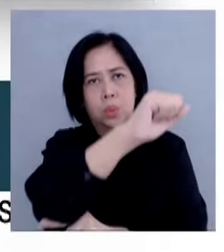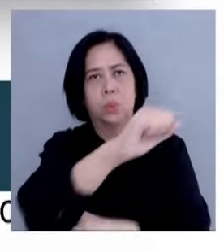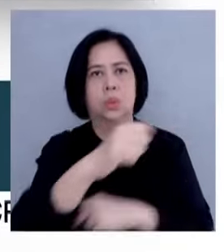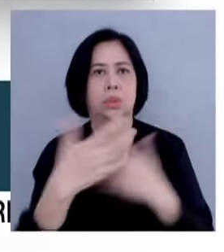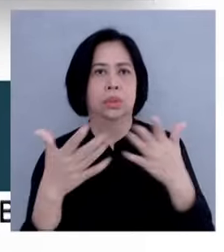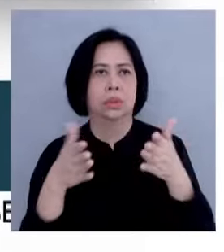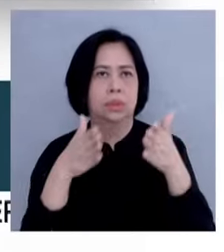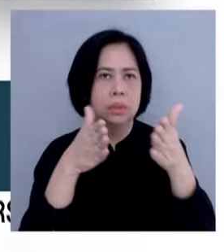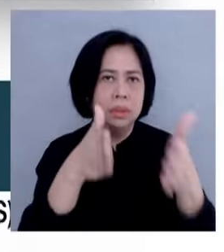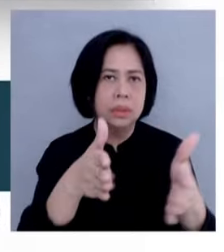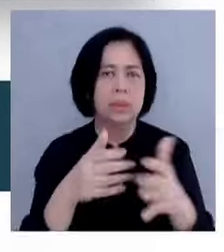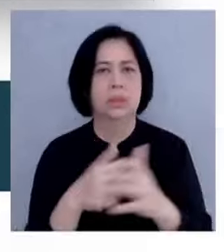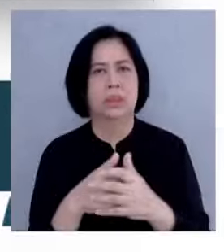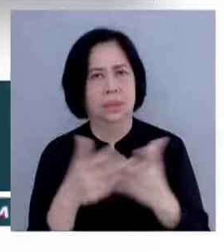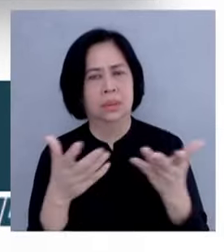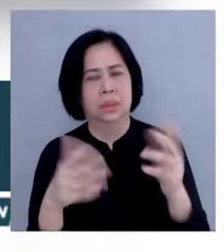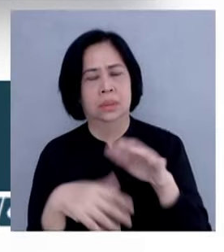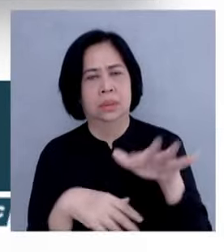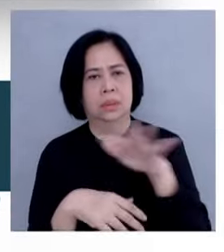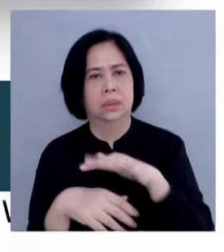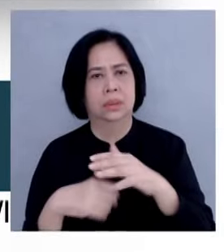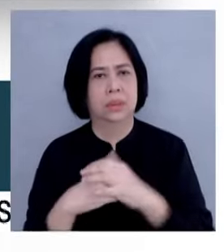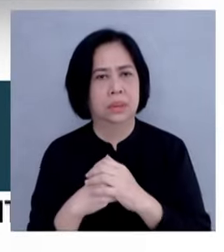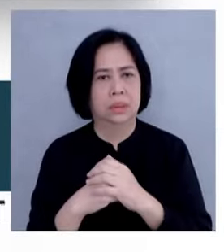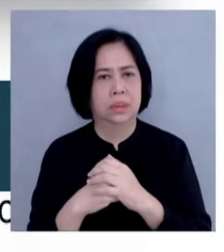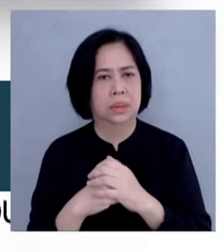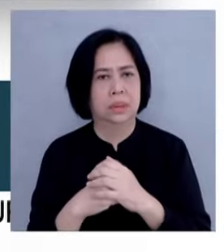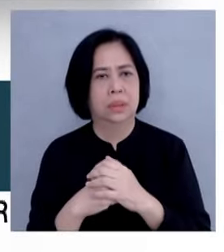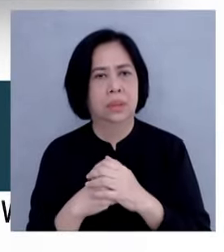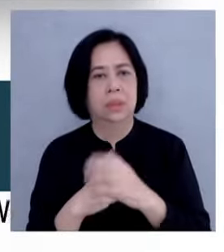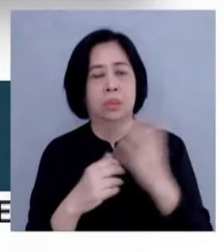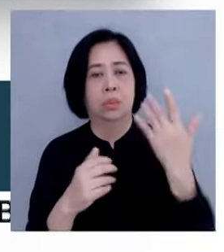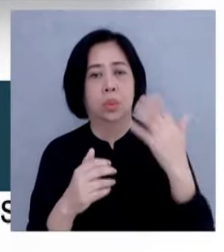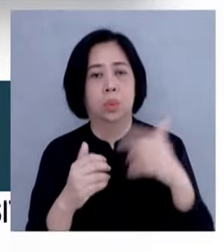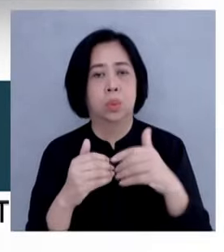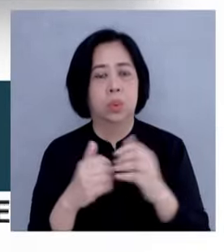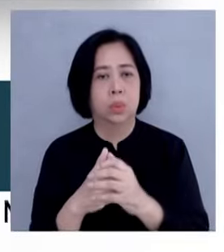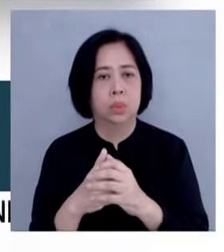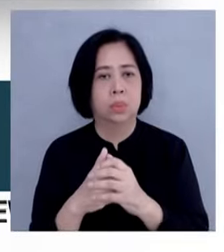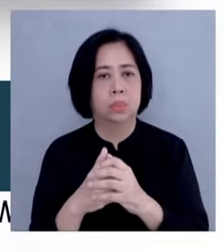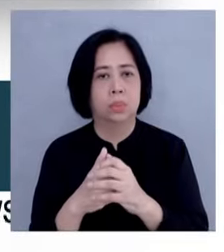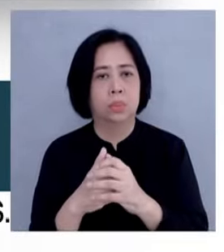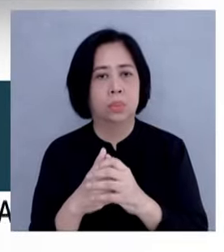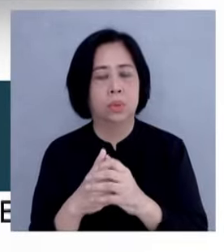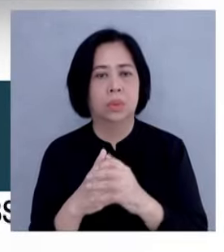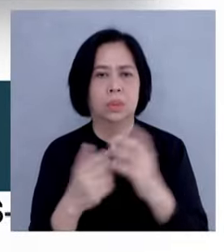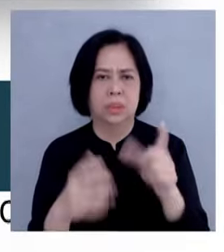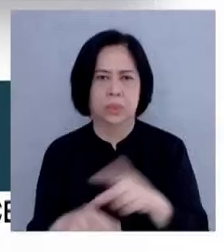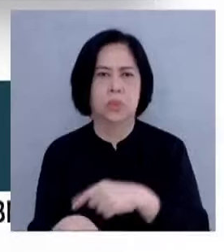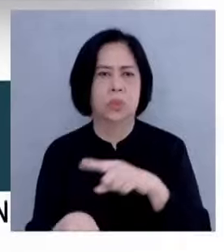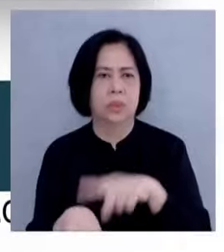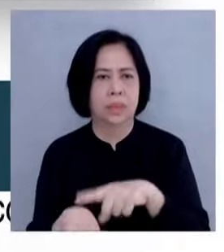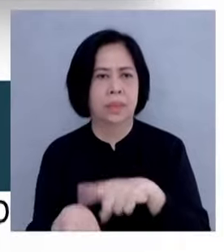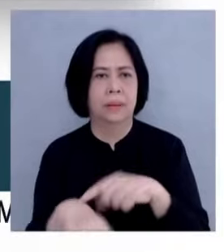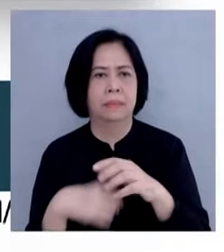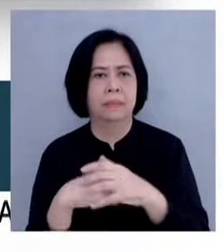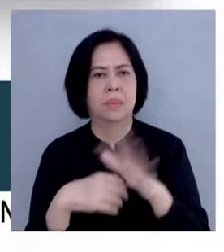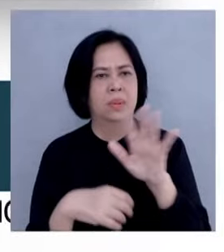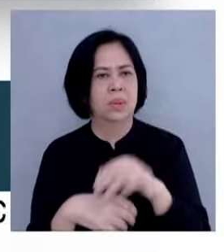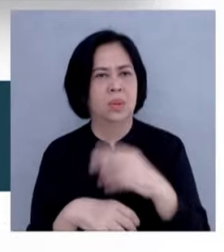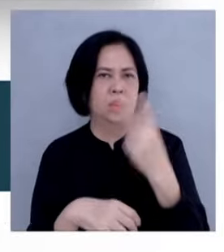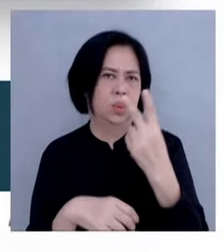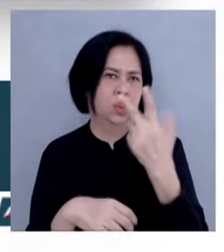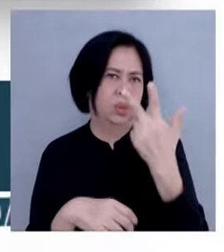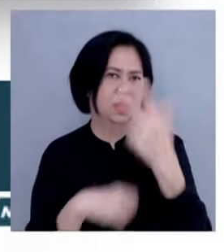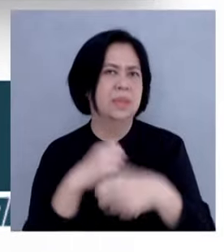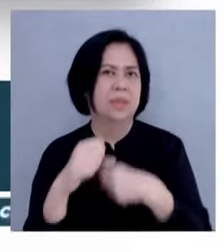kalye, yung mga ganun po. Baha-baha pong panahon yan. It will take time. Mahina po ang dalawa hanggang tatlong